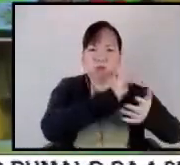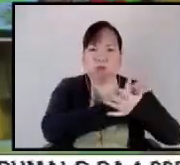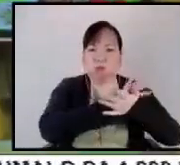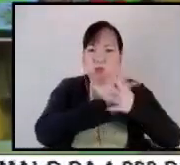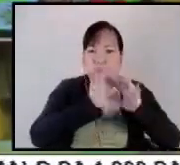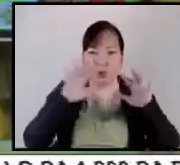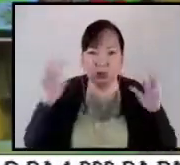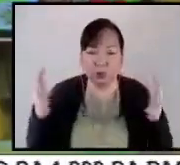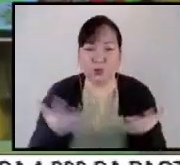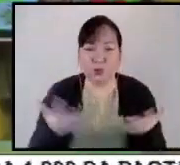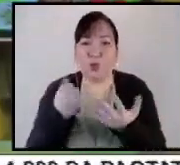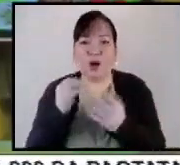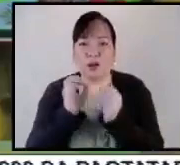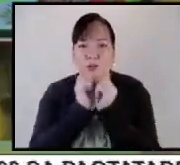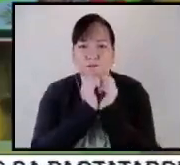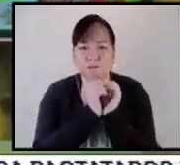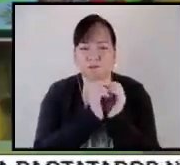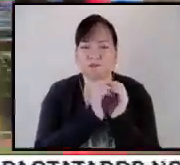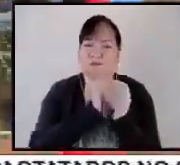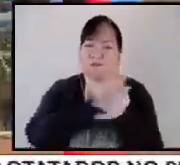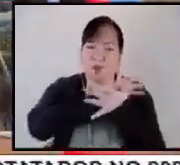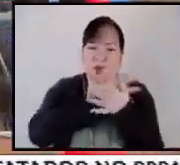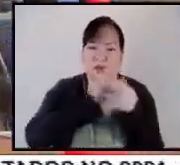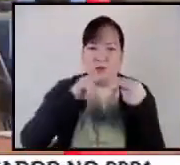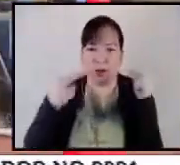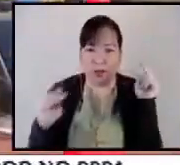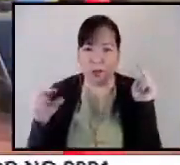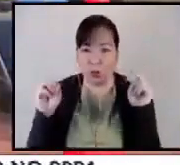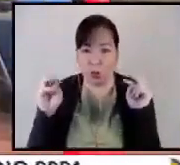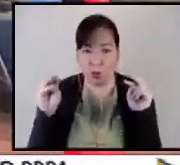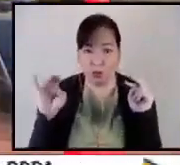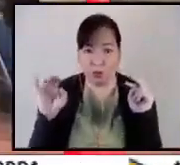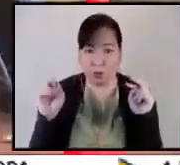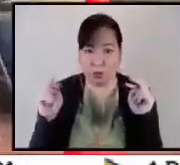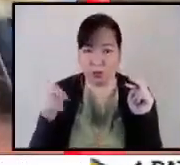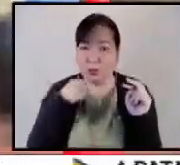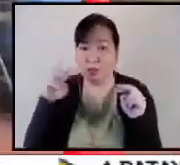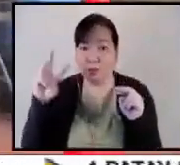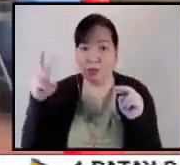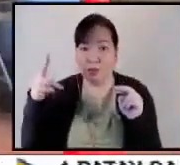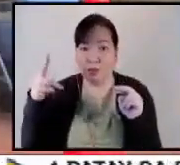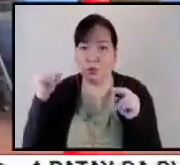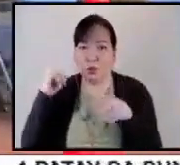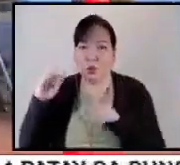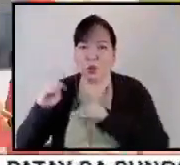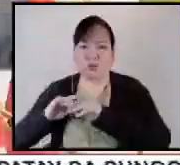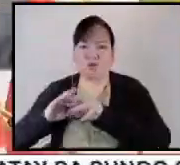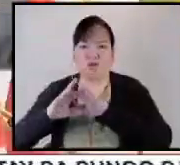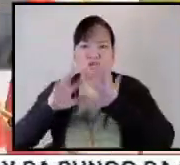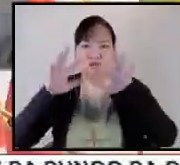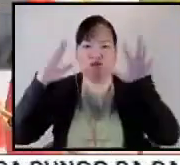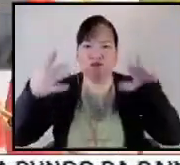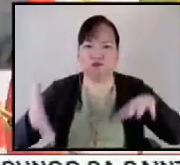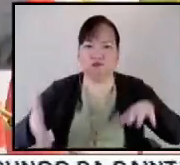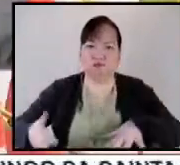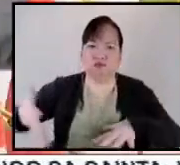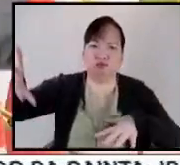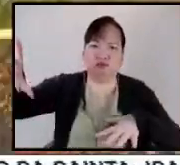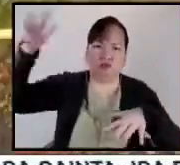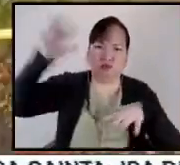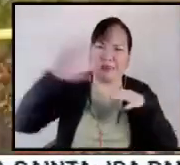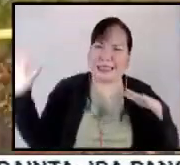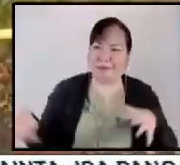bunsod ng Omicron variant. Ayon sa WHO, mistulang tsunami na ang daily figures na inilalabas sa iba't ibang